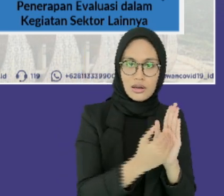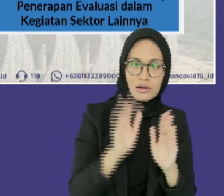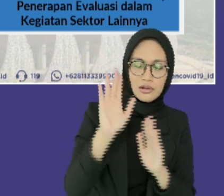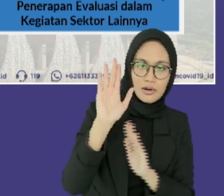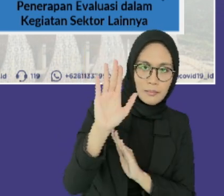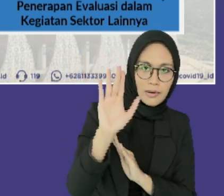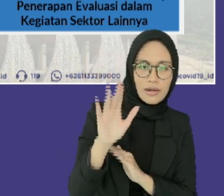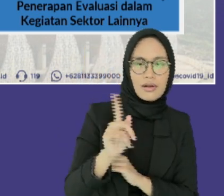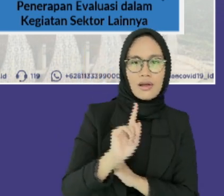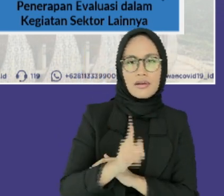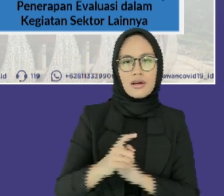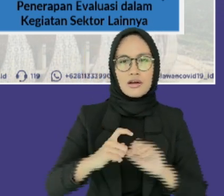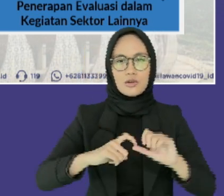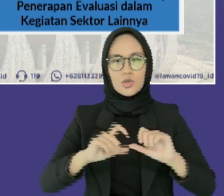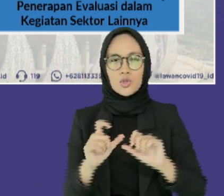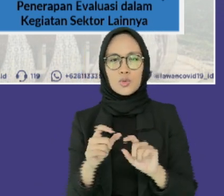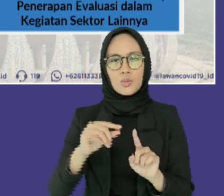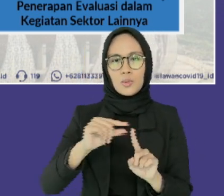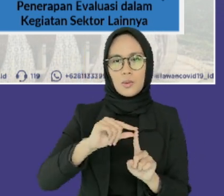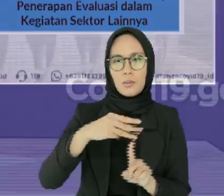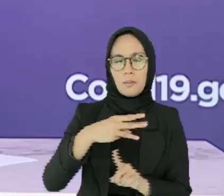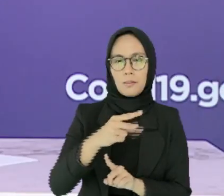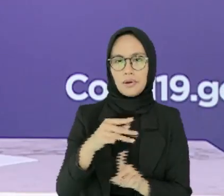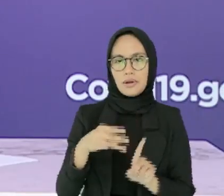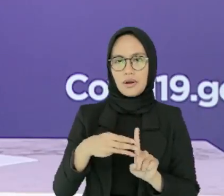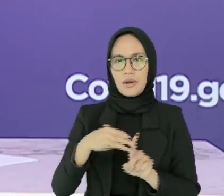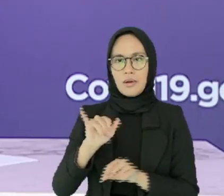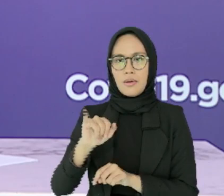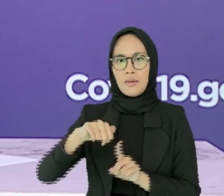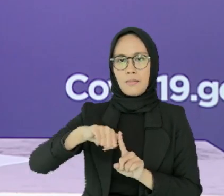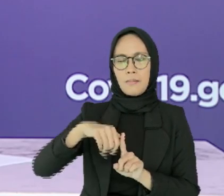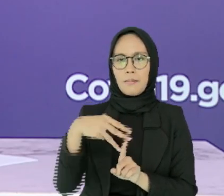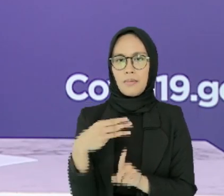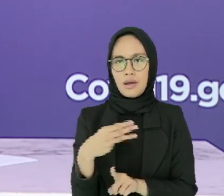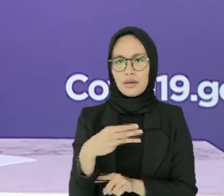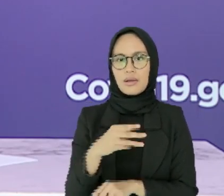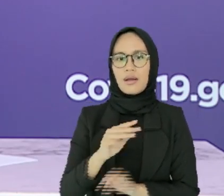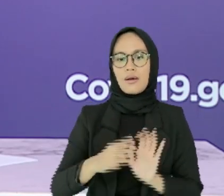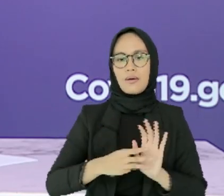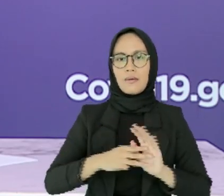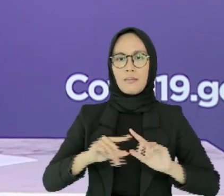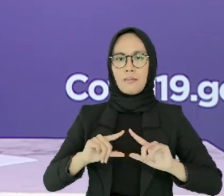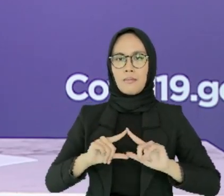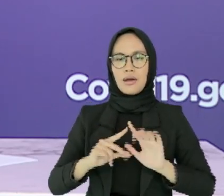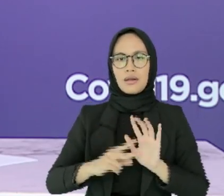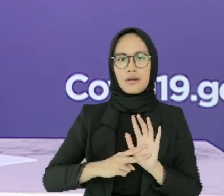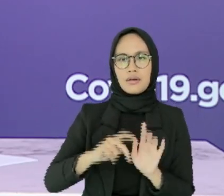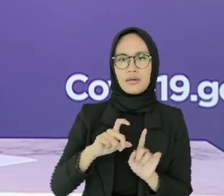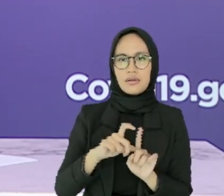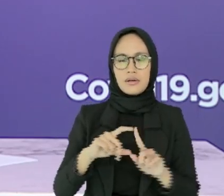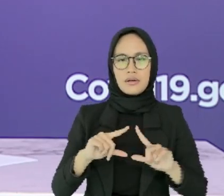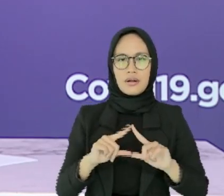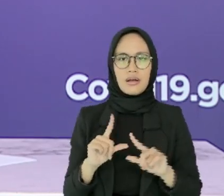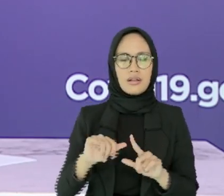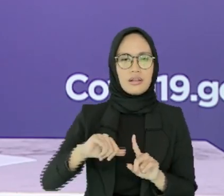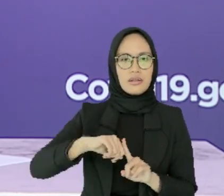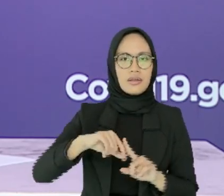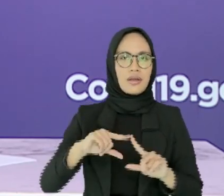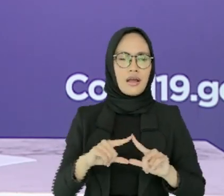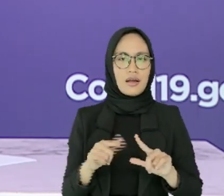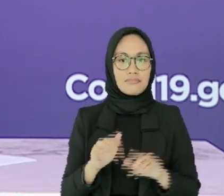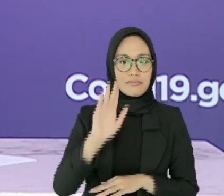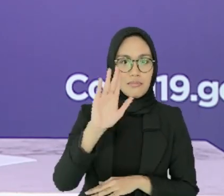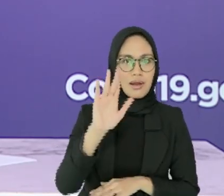yaitu superbike Mandalika dan acara lainnya beberapa upaya pemerintah selama Pon 26 Sung di